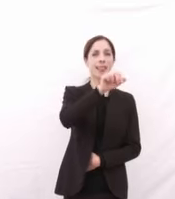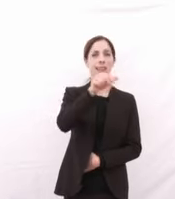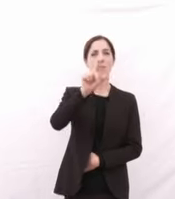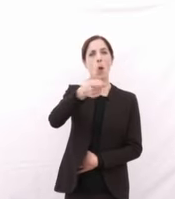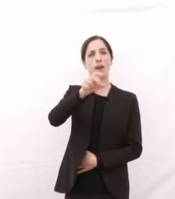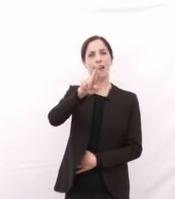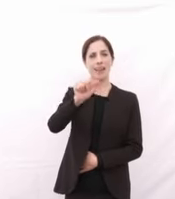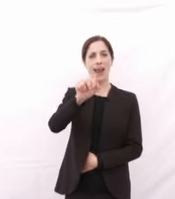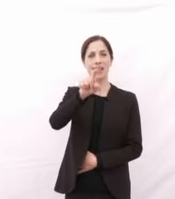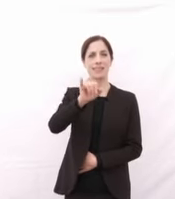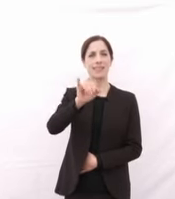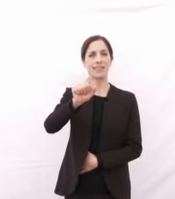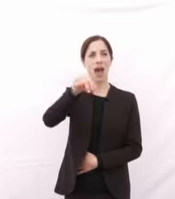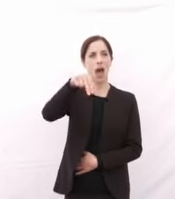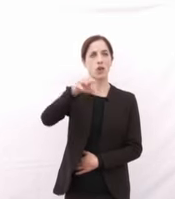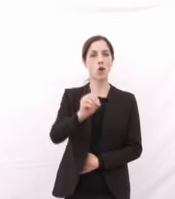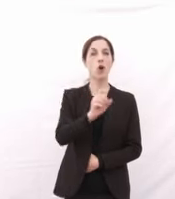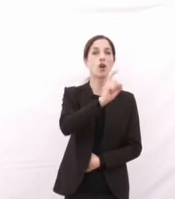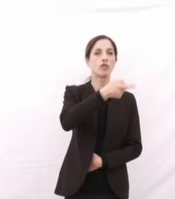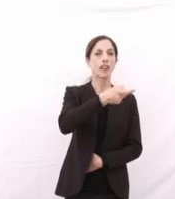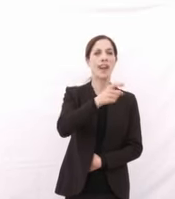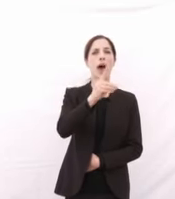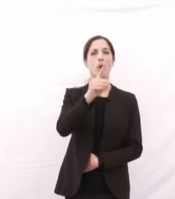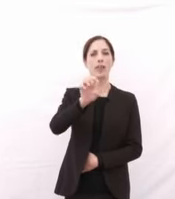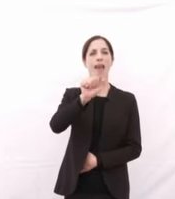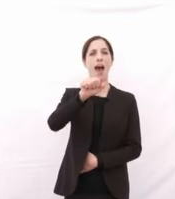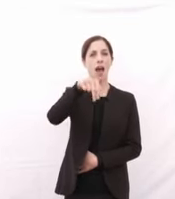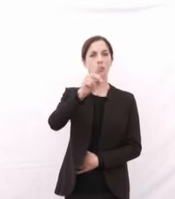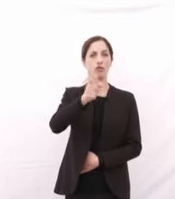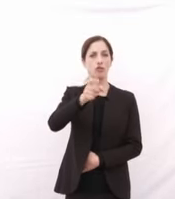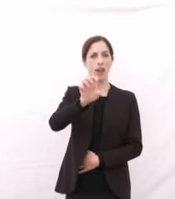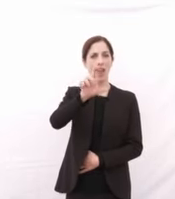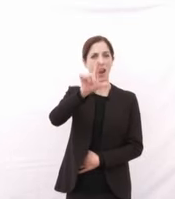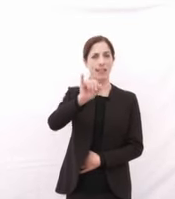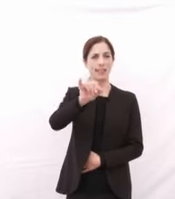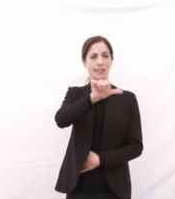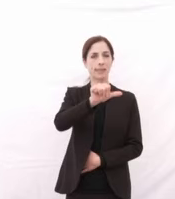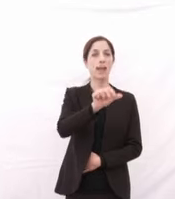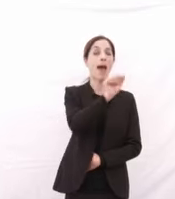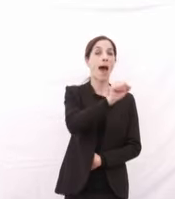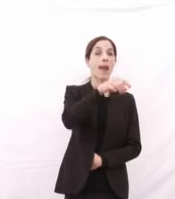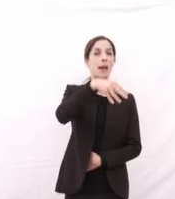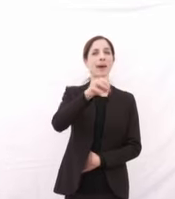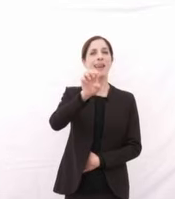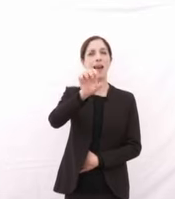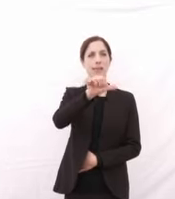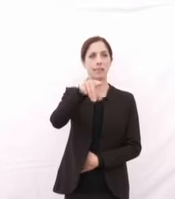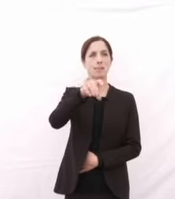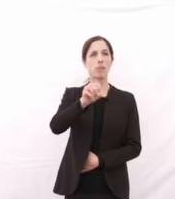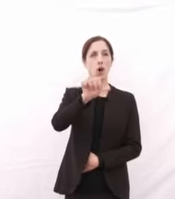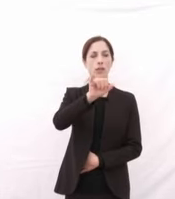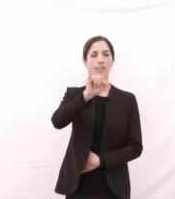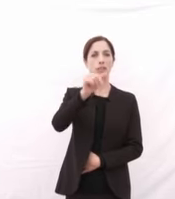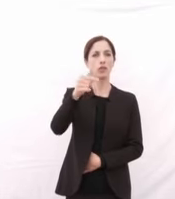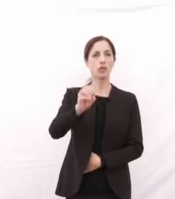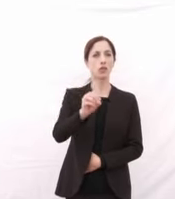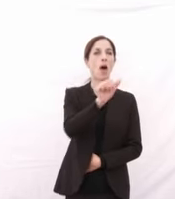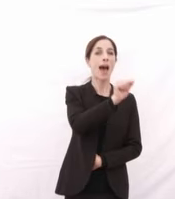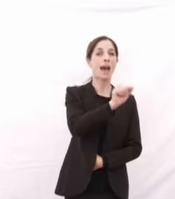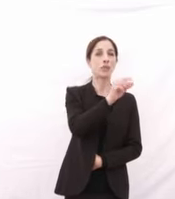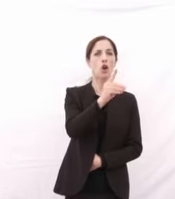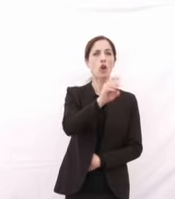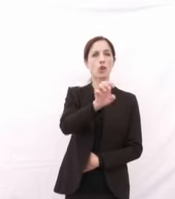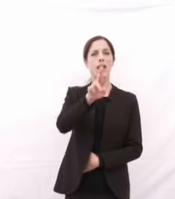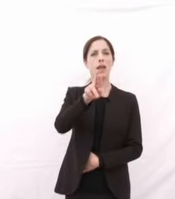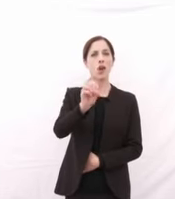Graziano, Gennaro De Angelis, Anna Maria Esposito, Antonio De